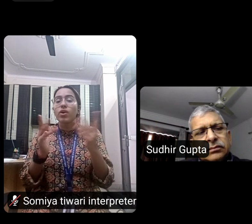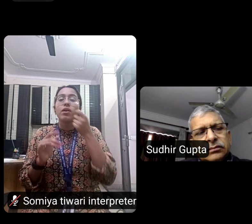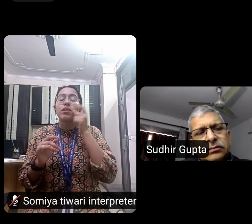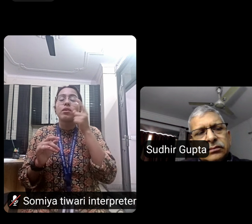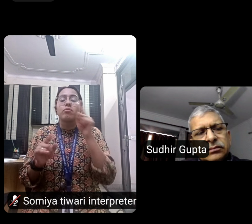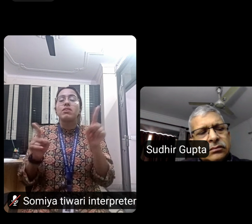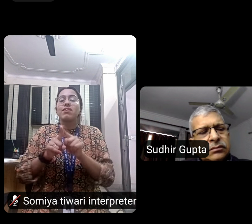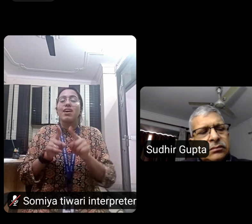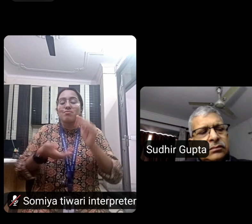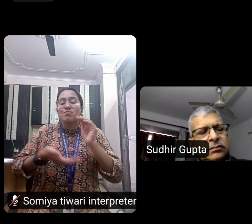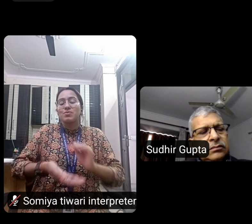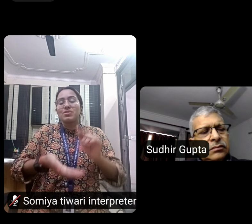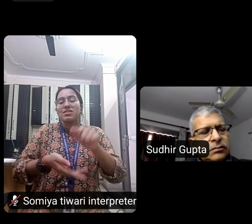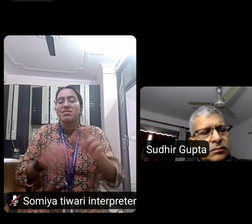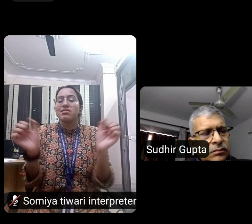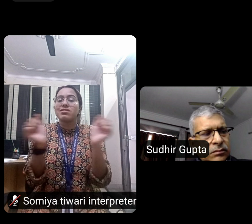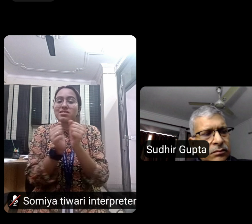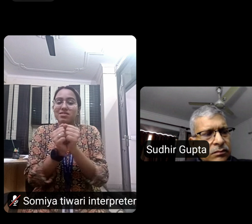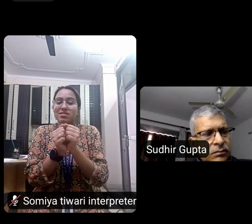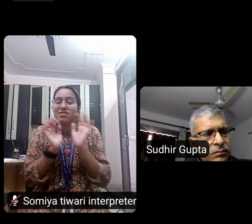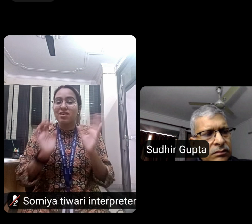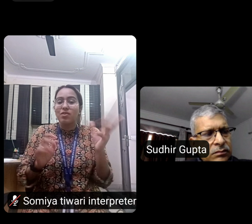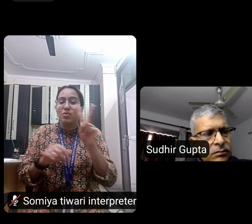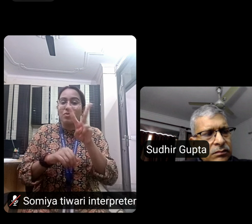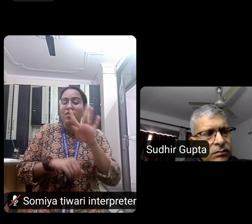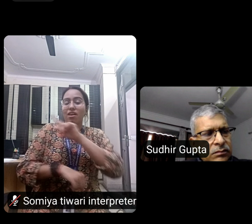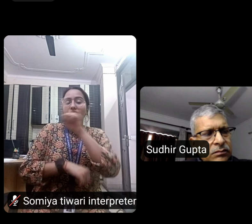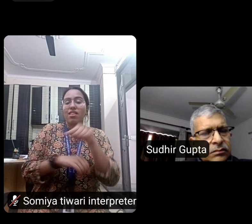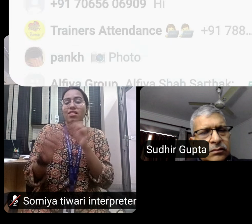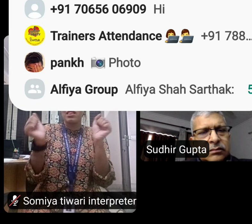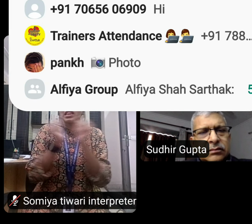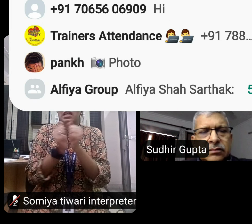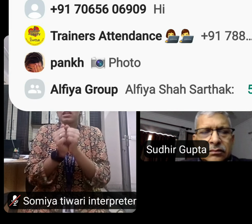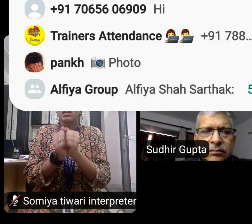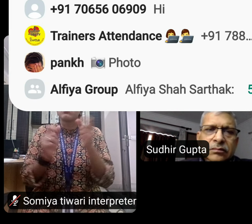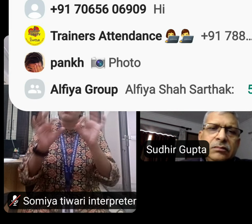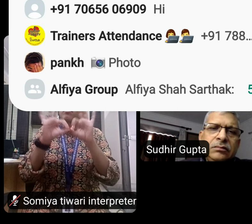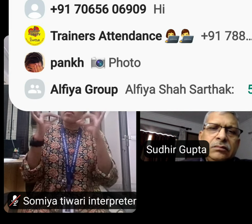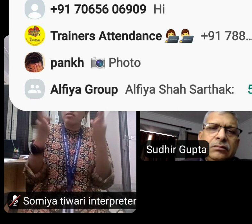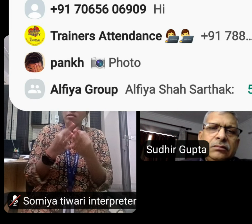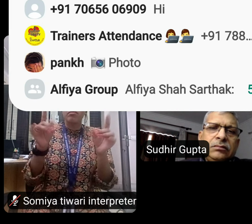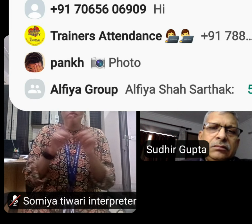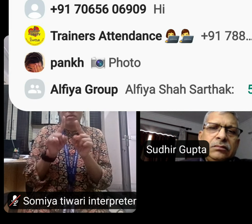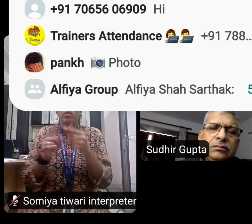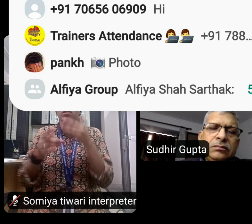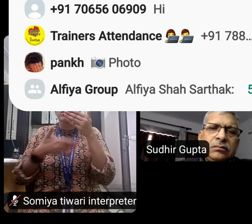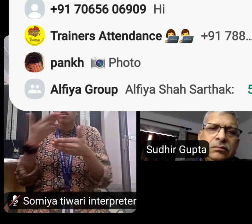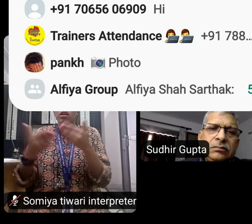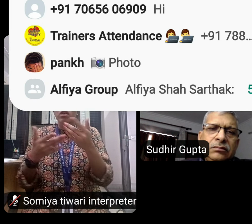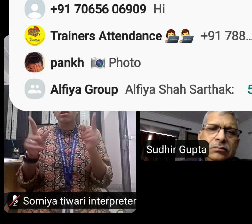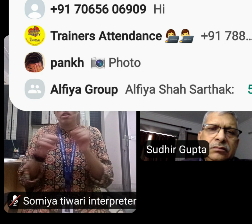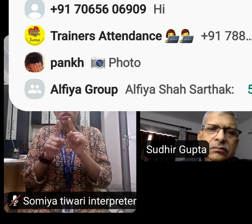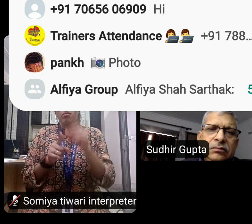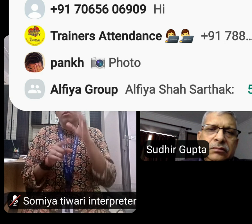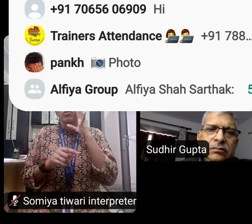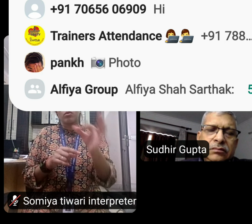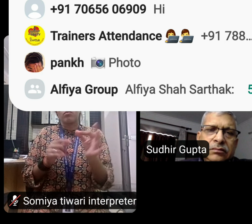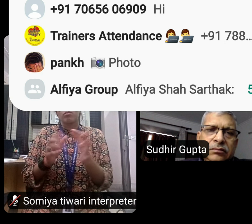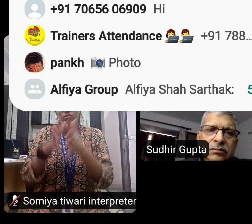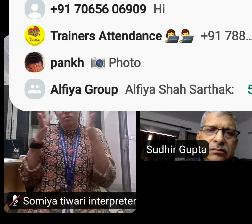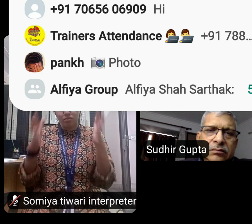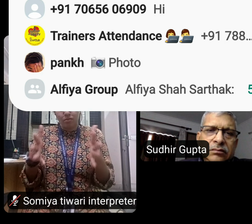जहाँ पे बच्चा हमेशा पेरेंट्स के साथ ही रहता है। तो पेरेंट्स ट्रेनिंग, पेरेंट्स को एम्पावर करना बहुत ज़रूरी है,